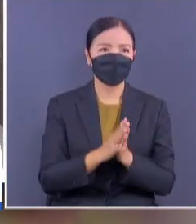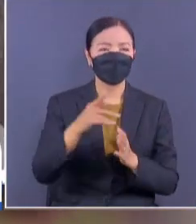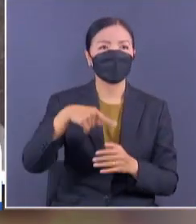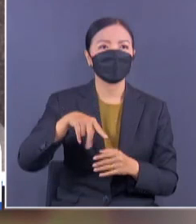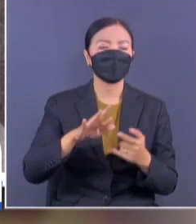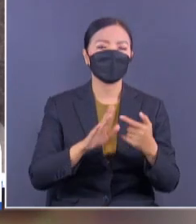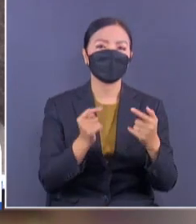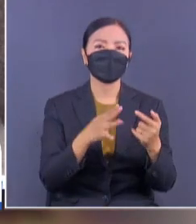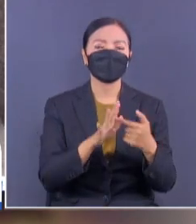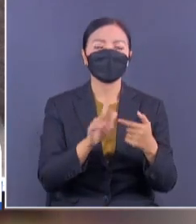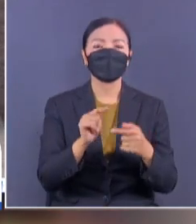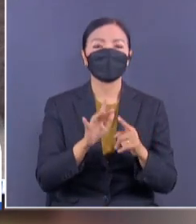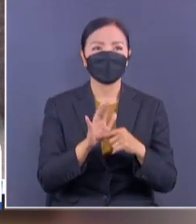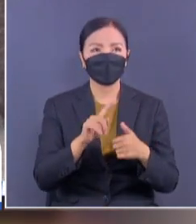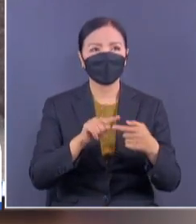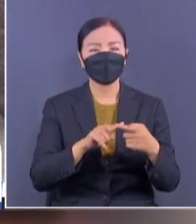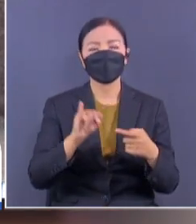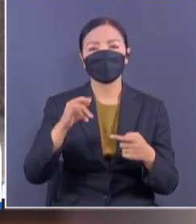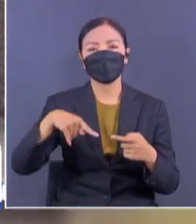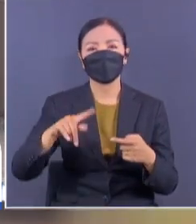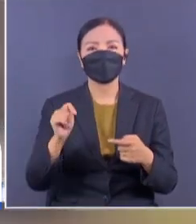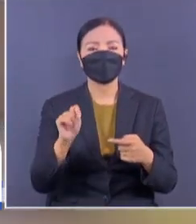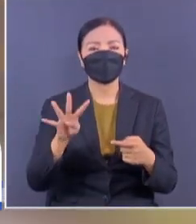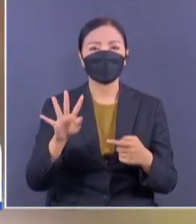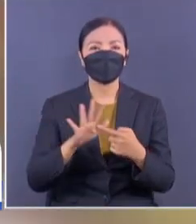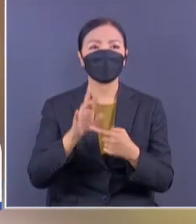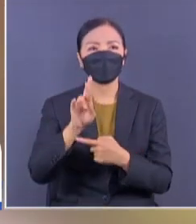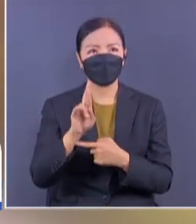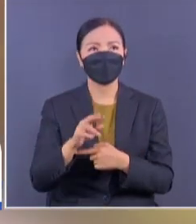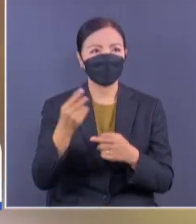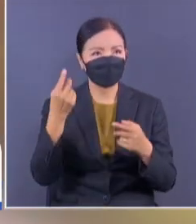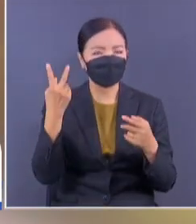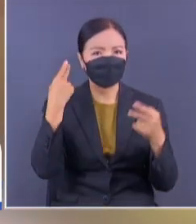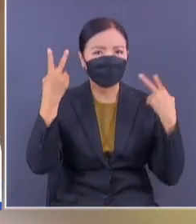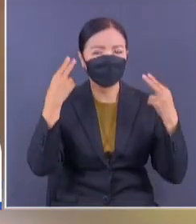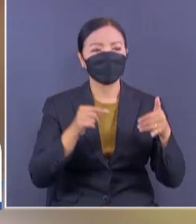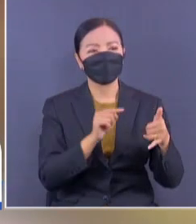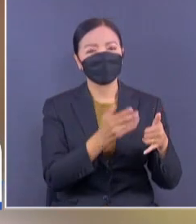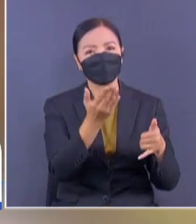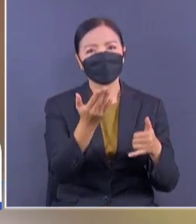อมทองวรวิหารและพระไพฑูรย์พุทธสรโณทำพิธีปลงผมนาคทางด้านพี่แมทธิ